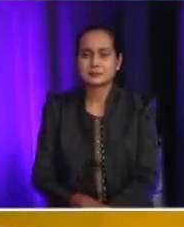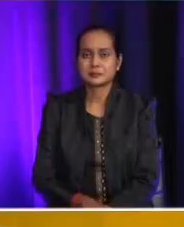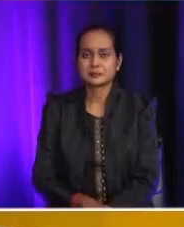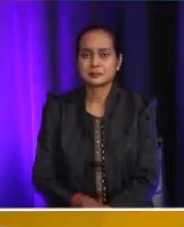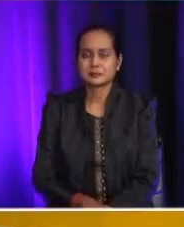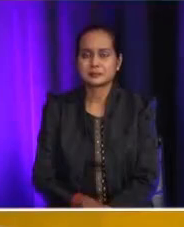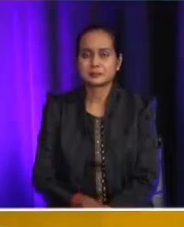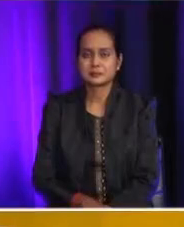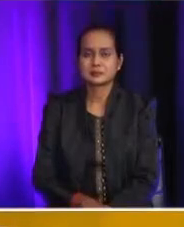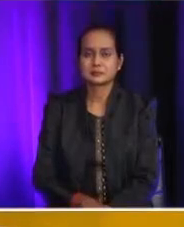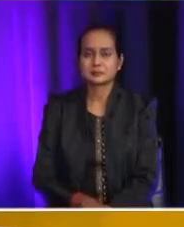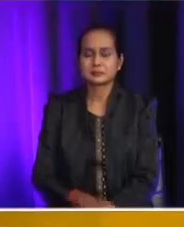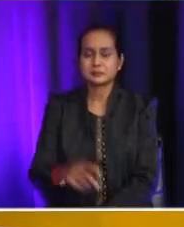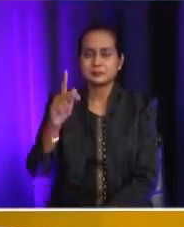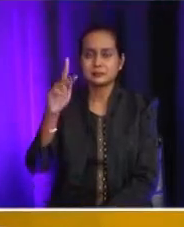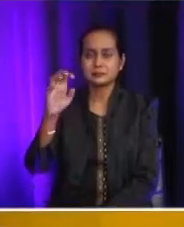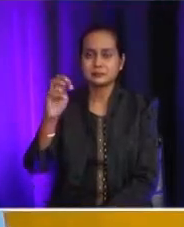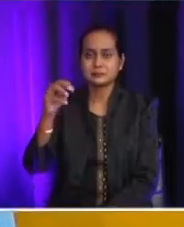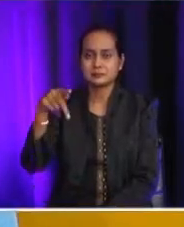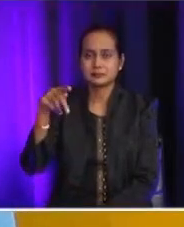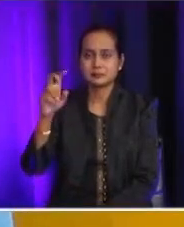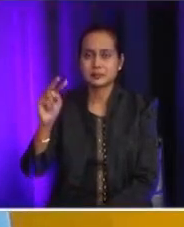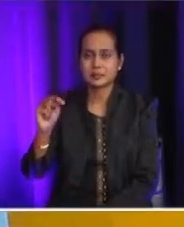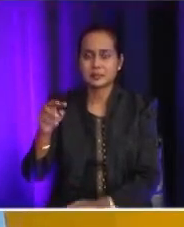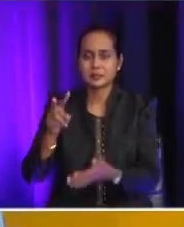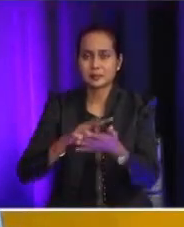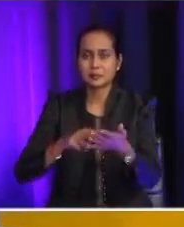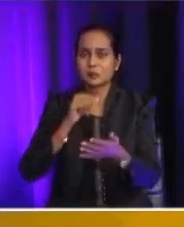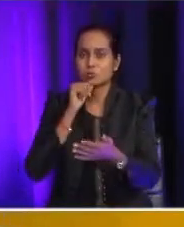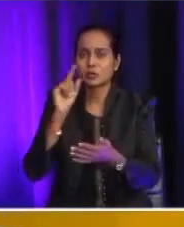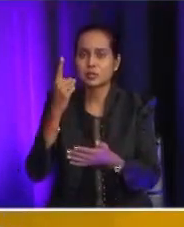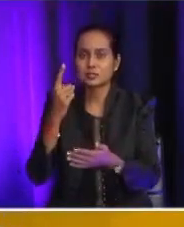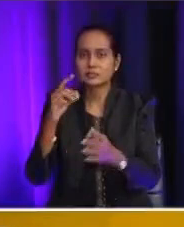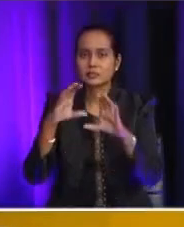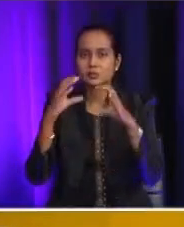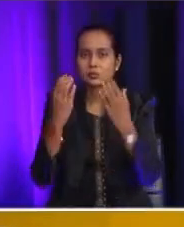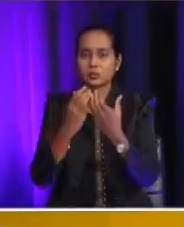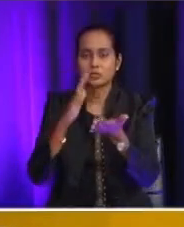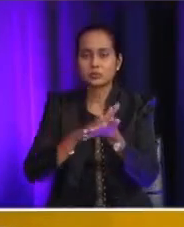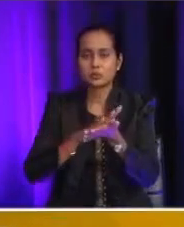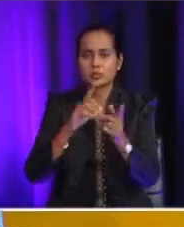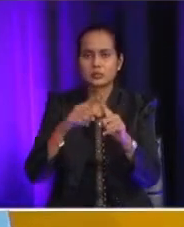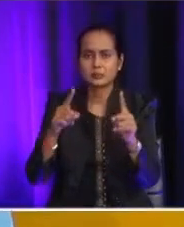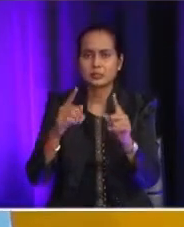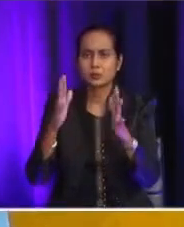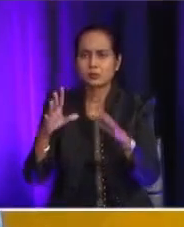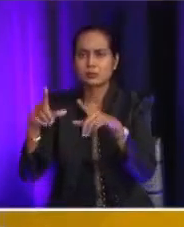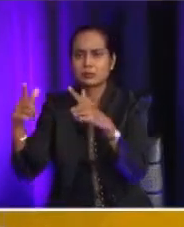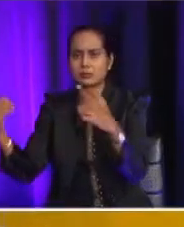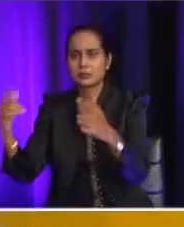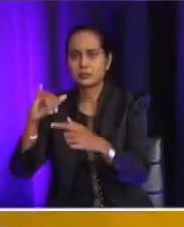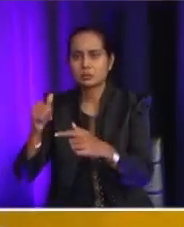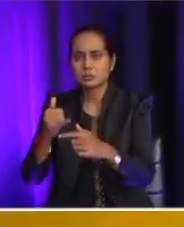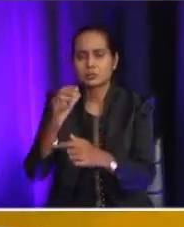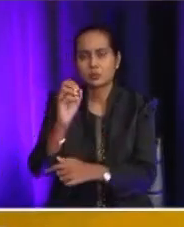sahaja kepada golongan yang berada di sekolah, tetapi golongan gelandangan pun ya, orang kurang upaya turut